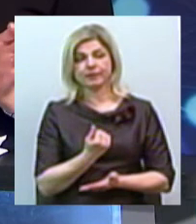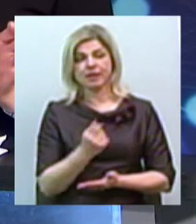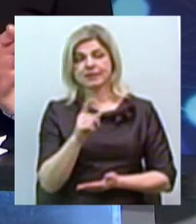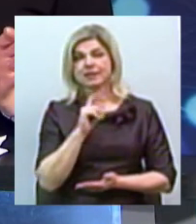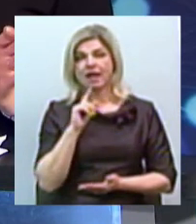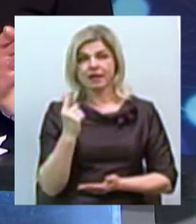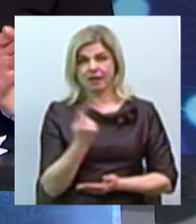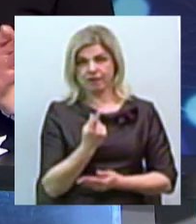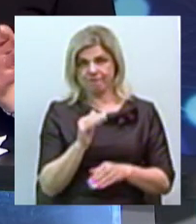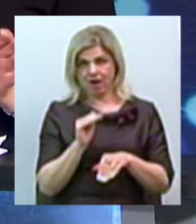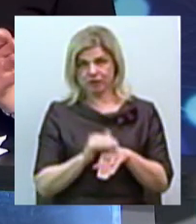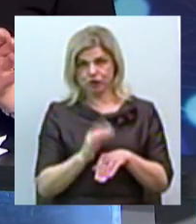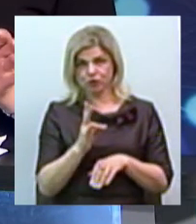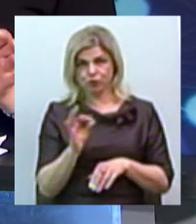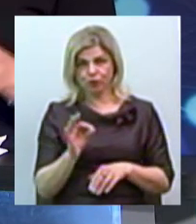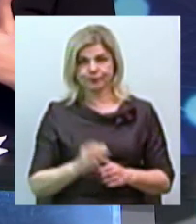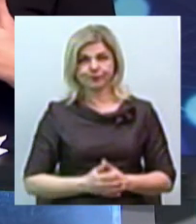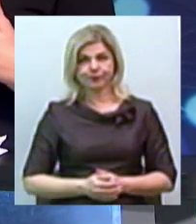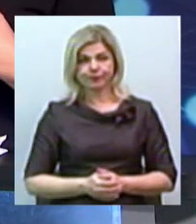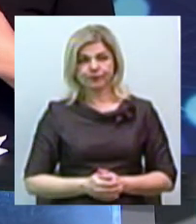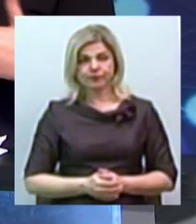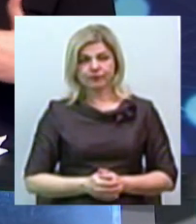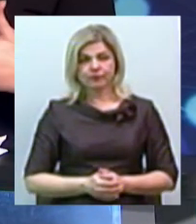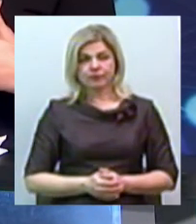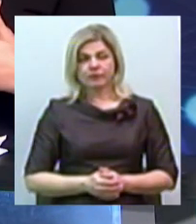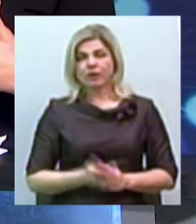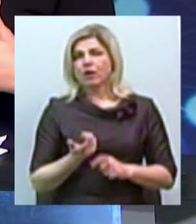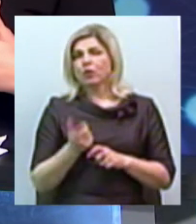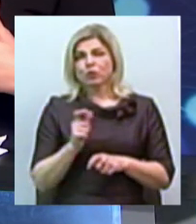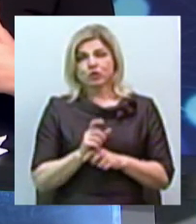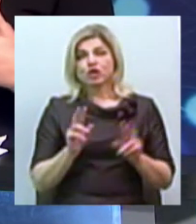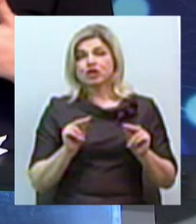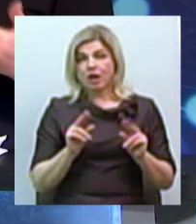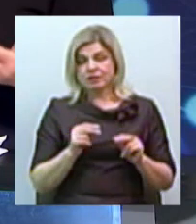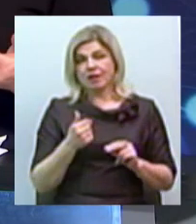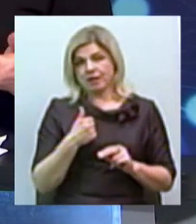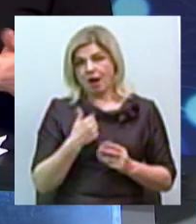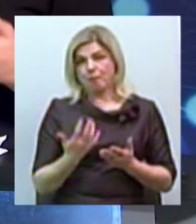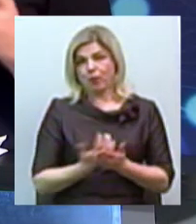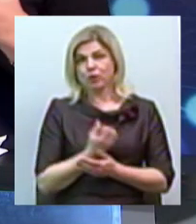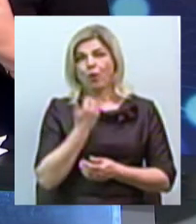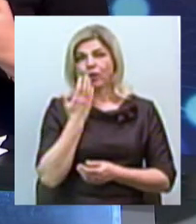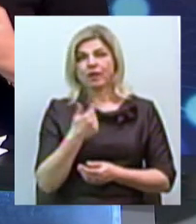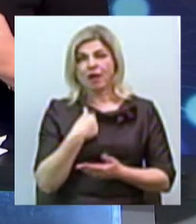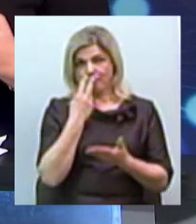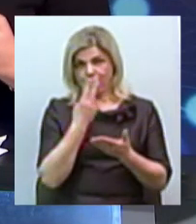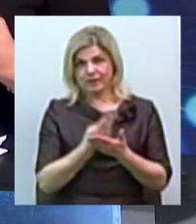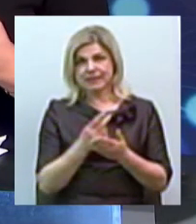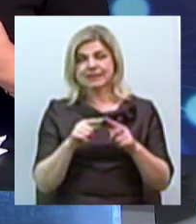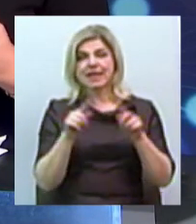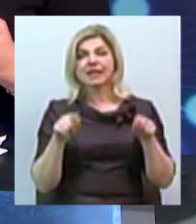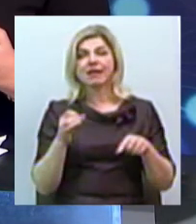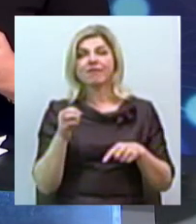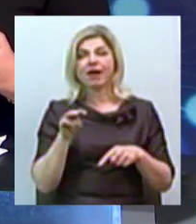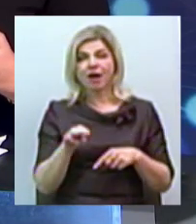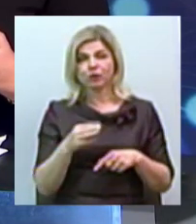рік фактично. І скажу, безмежне щастя я отримала тоді, коли я побачила сертифікат уже в себе